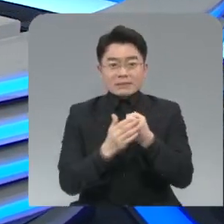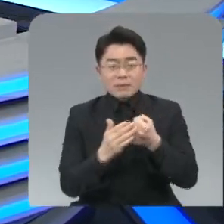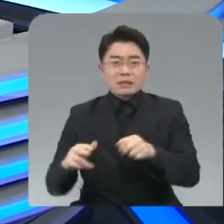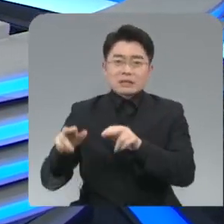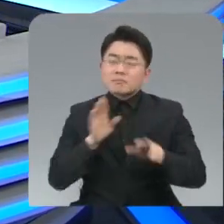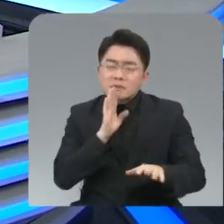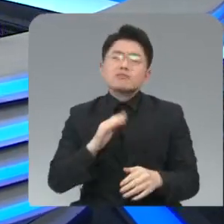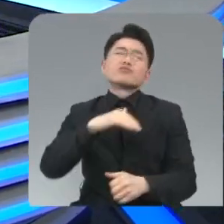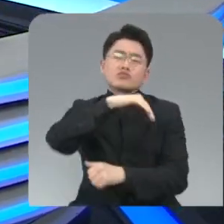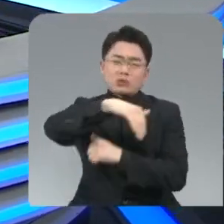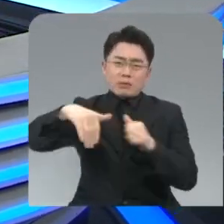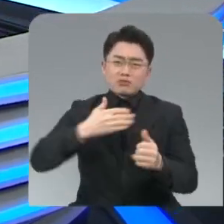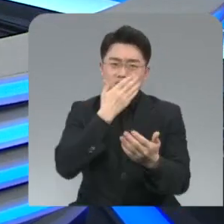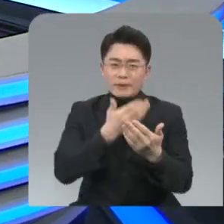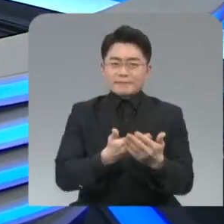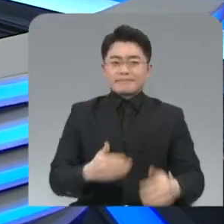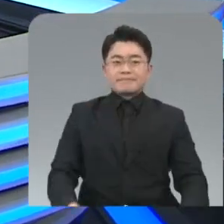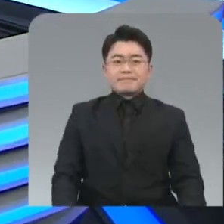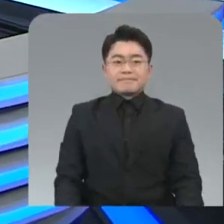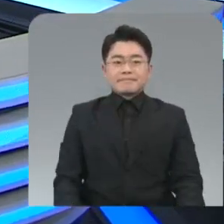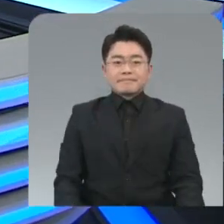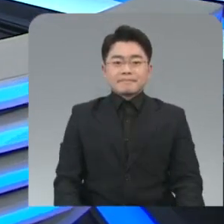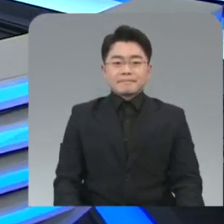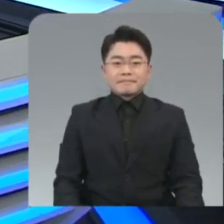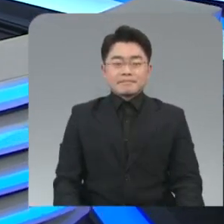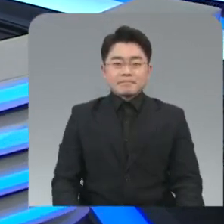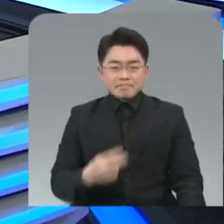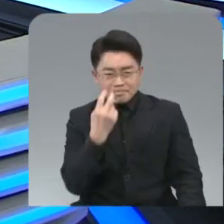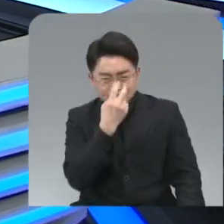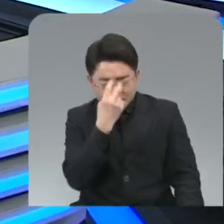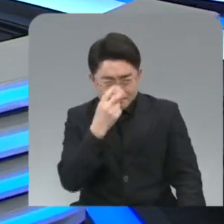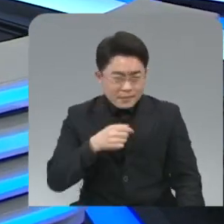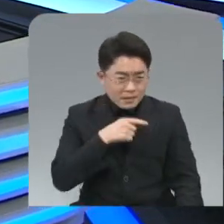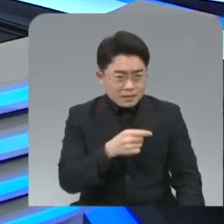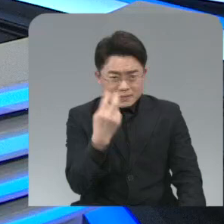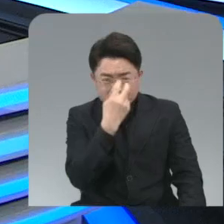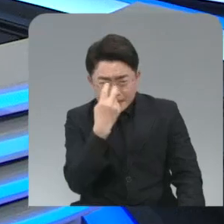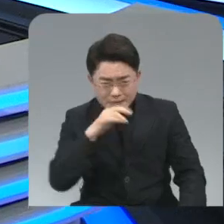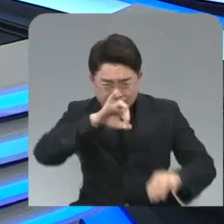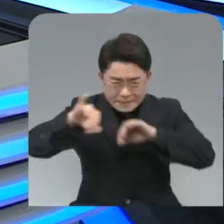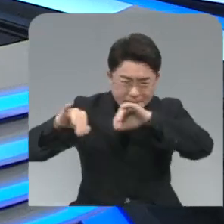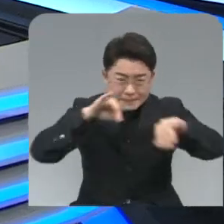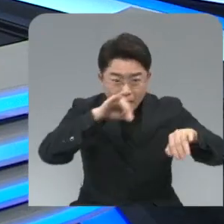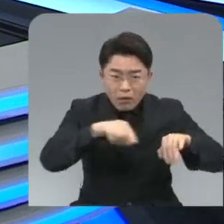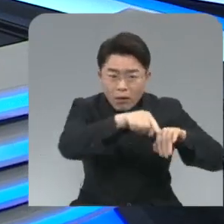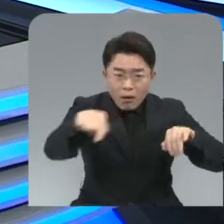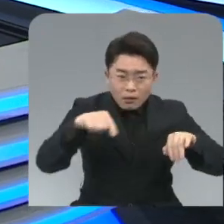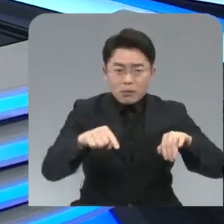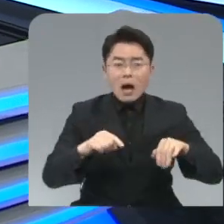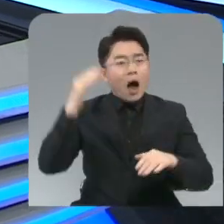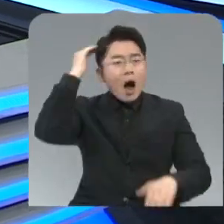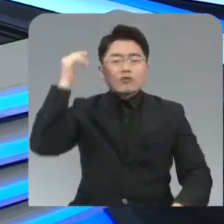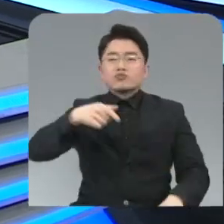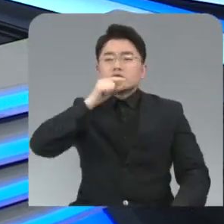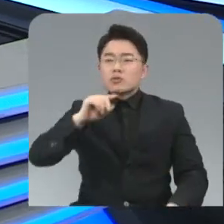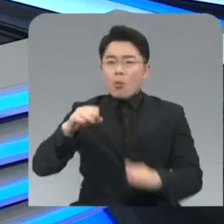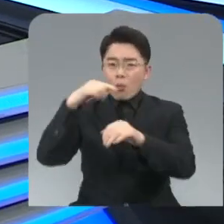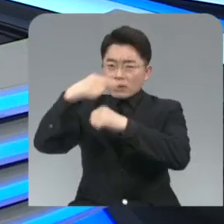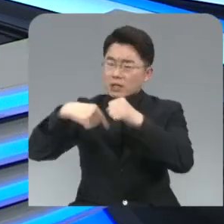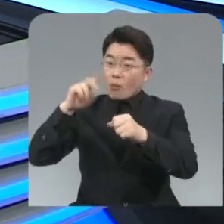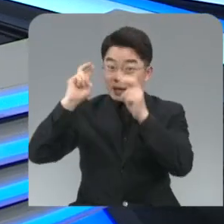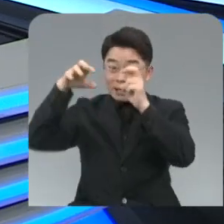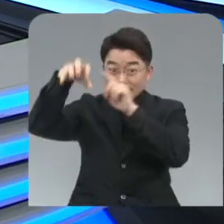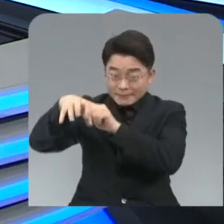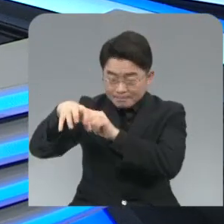매우 엄중한 사안입니다. KBS는 또 지속적인 취재 내용에 한국수력원자력 측에 충분한 반론을 담아